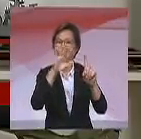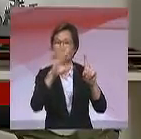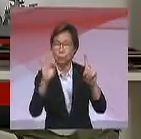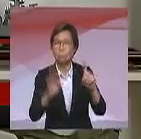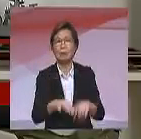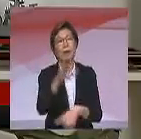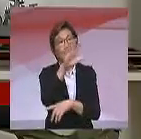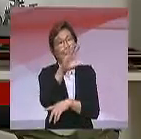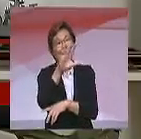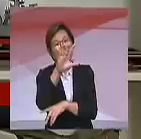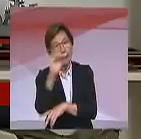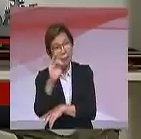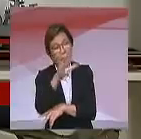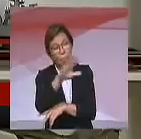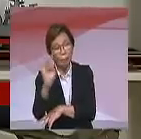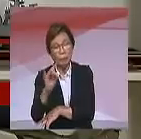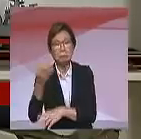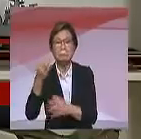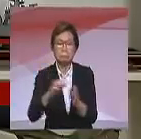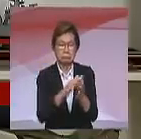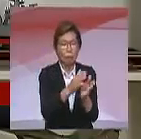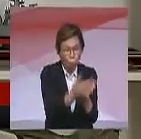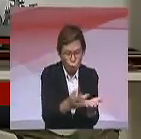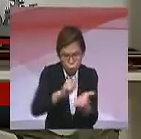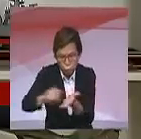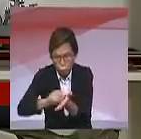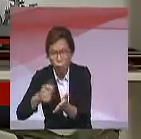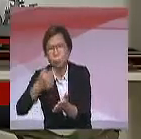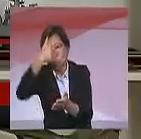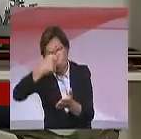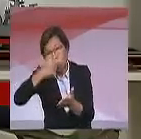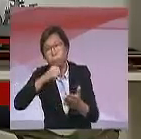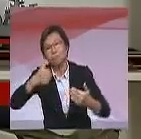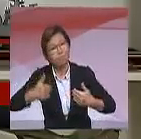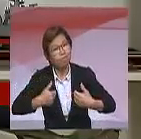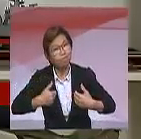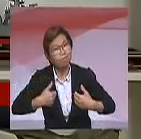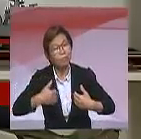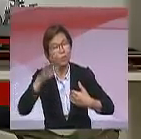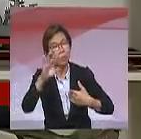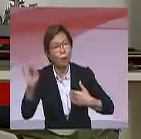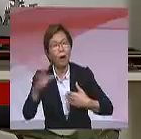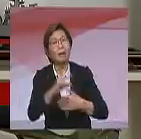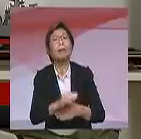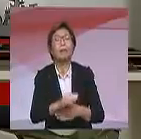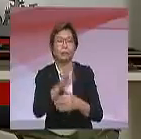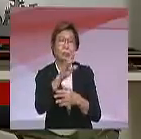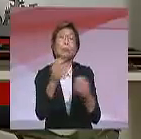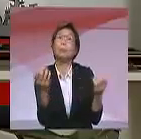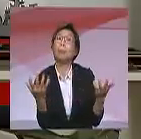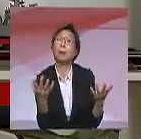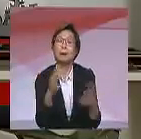58 kes yang melibatkan gagal menyediakan peralatan dan merekod butiran diri dan lain-lain sebanyak